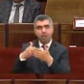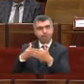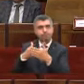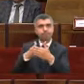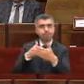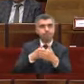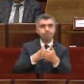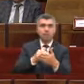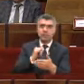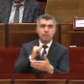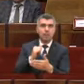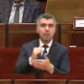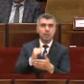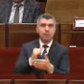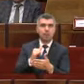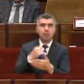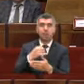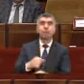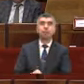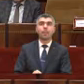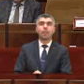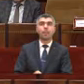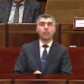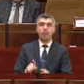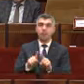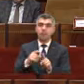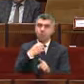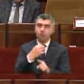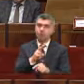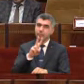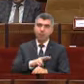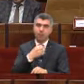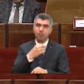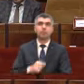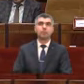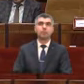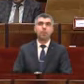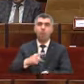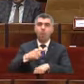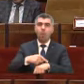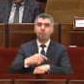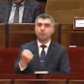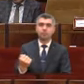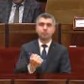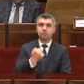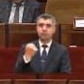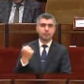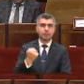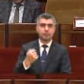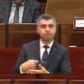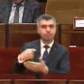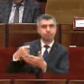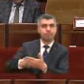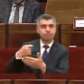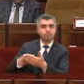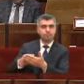البيروقراطيه الاداريه يعني اللي ما نقدروش نكروها جميعا، كتضيع عليه الوقت والجهد والمصاريف، وبالتالي دائما كيبقى